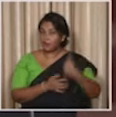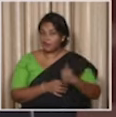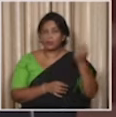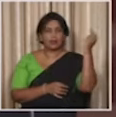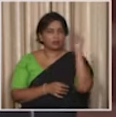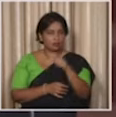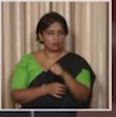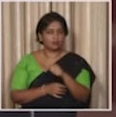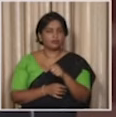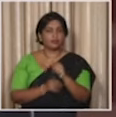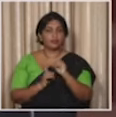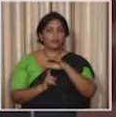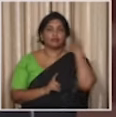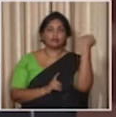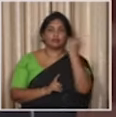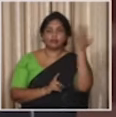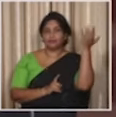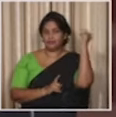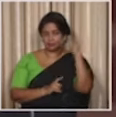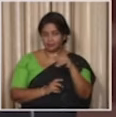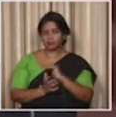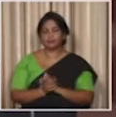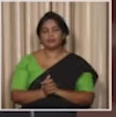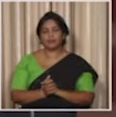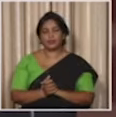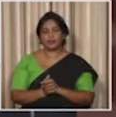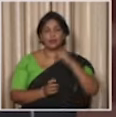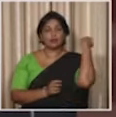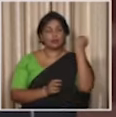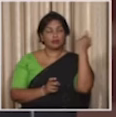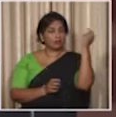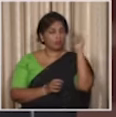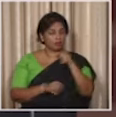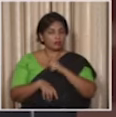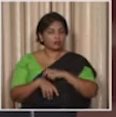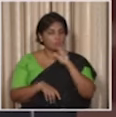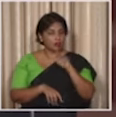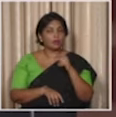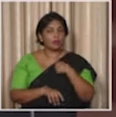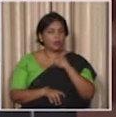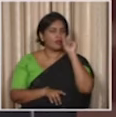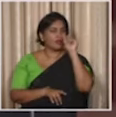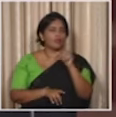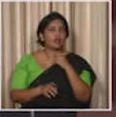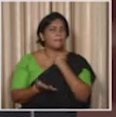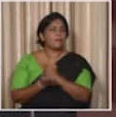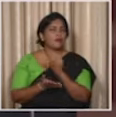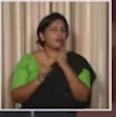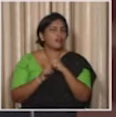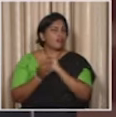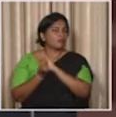ආවා අපිට දේශකයක් දෙන්න. ඒ දේශකයක් දෙන්න ආවහම මම හැව්වා කොච්චර තියෙනවද